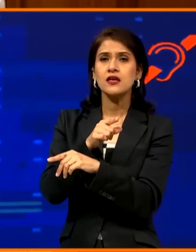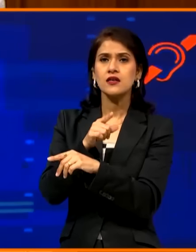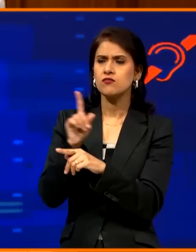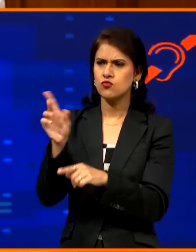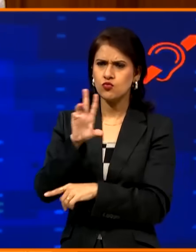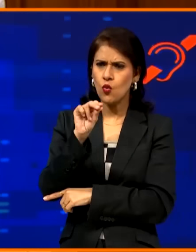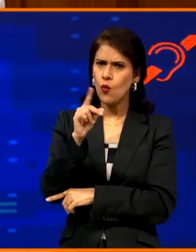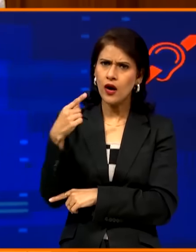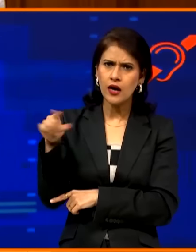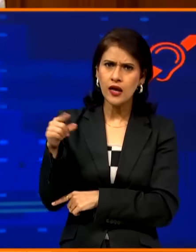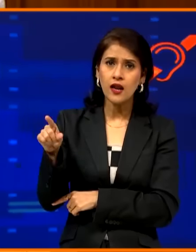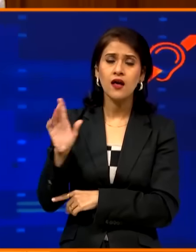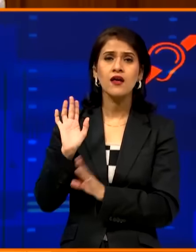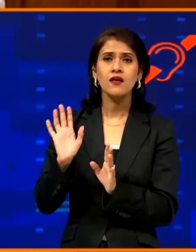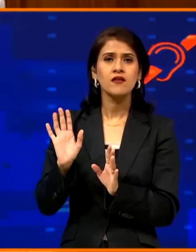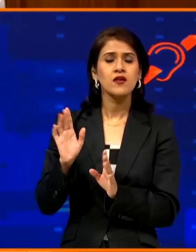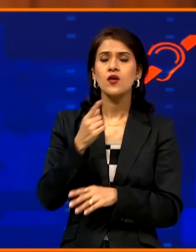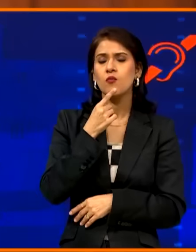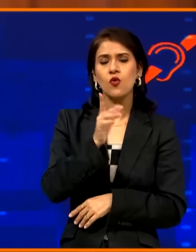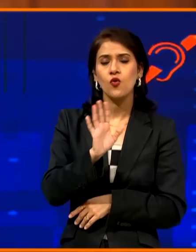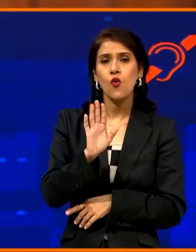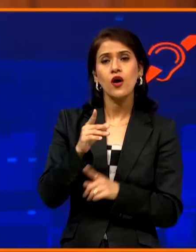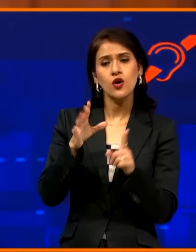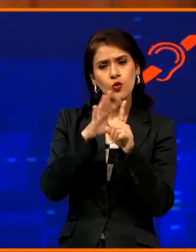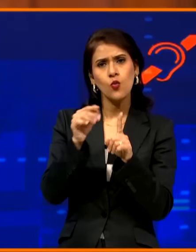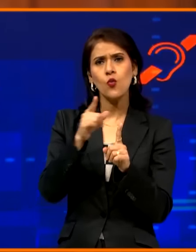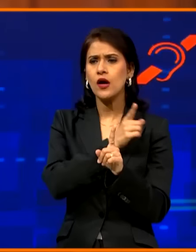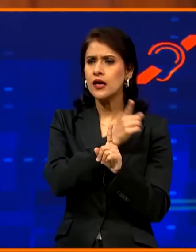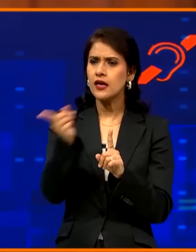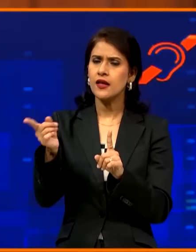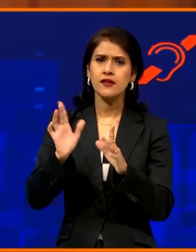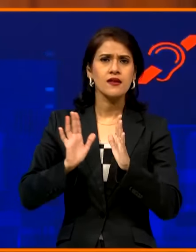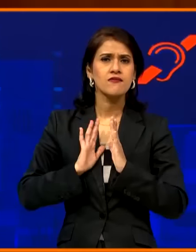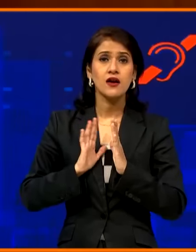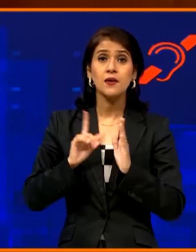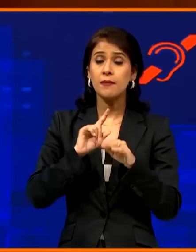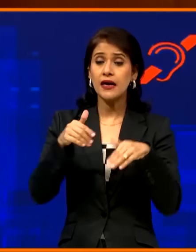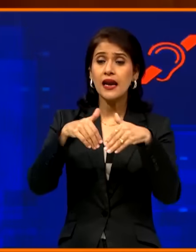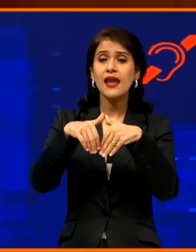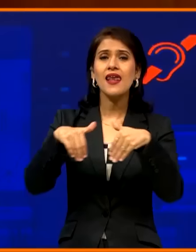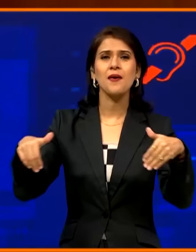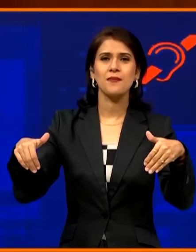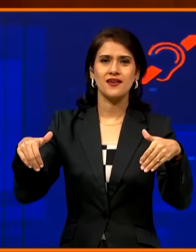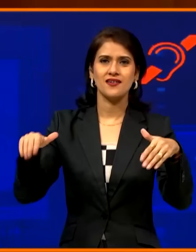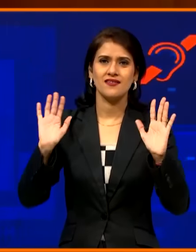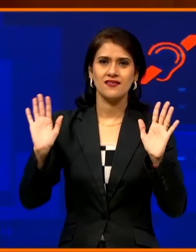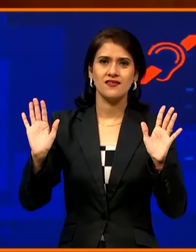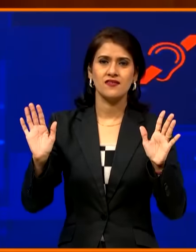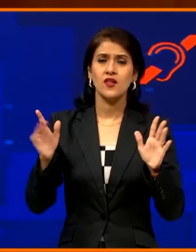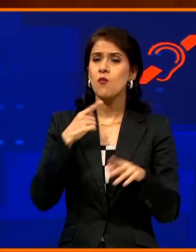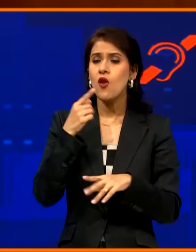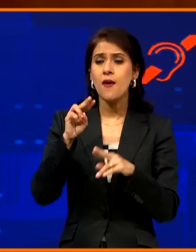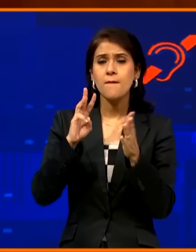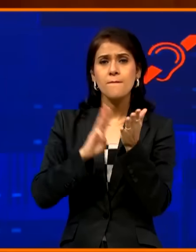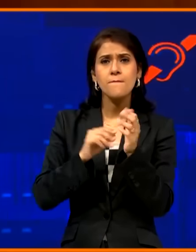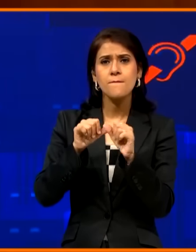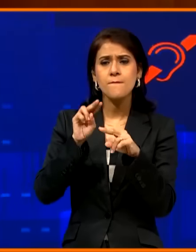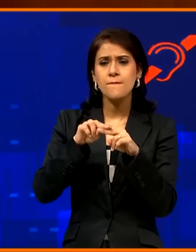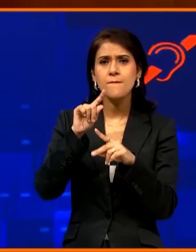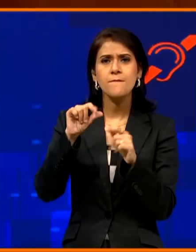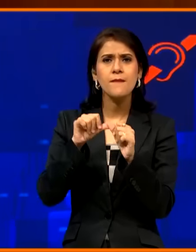लेने जाने पर नहीं कर रहे हैं सीमा लागने पर कर रहे हैं यहां सिर्फ माफिया की बात नहीं है कॉमन आदमी भी अभी वो